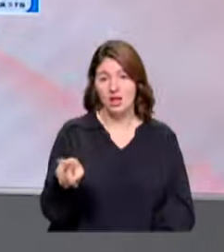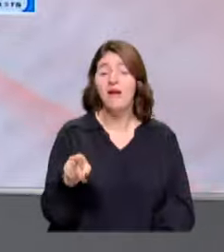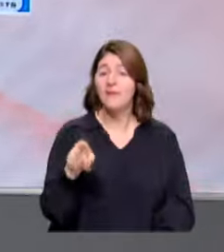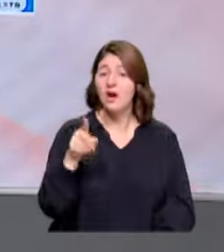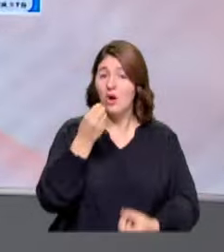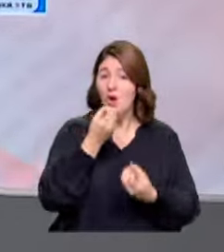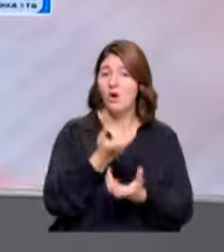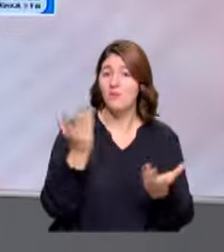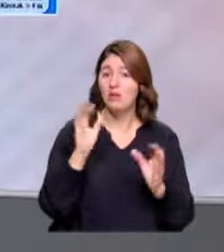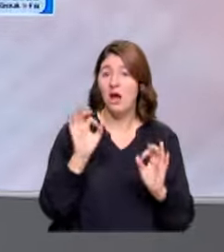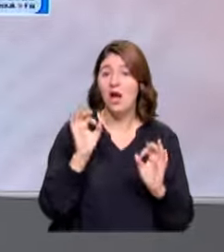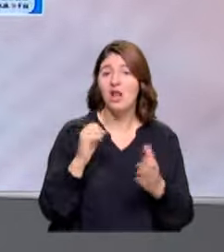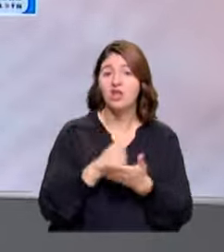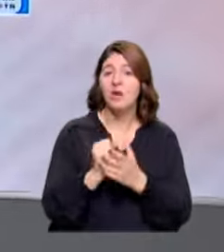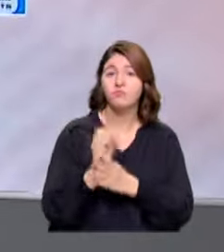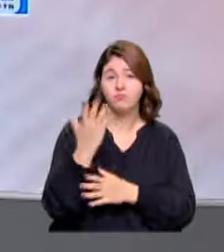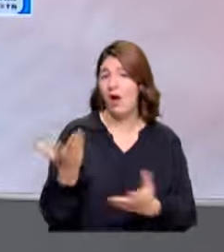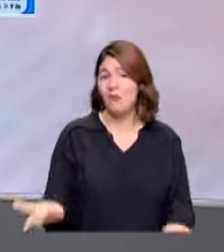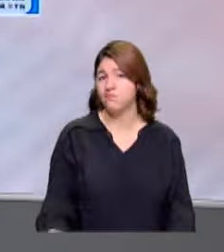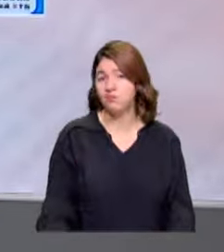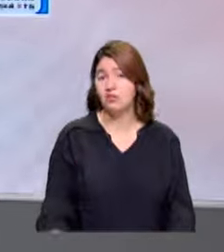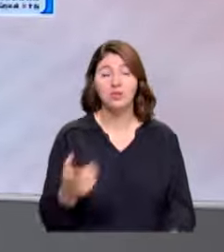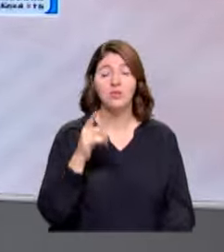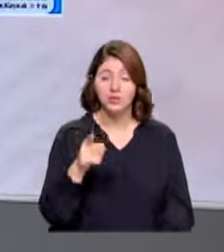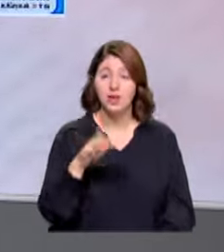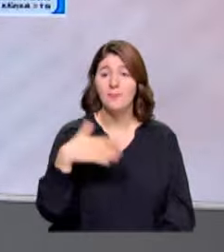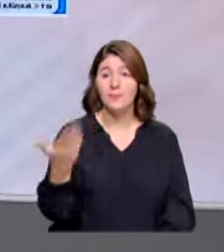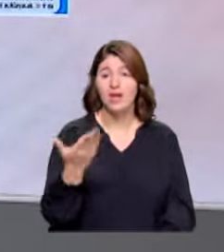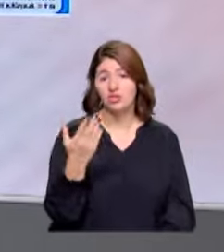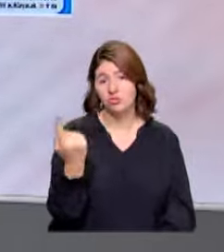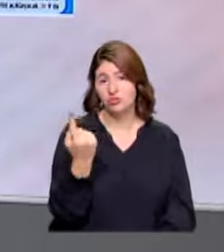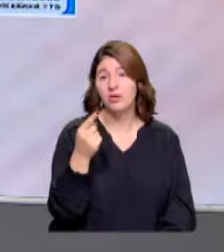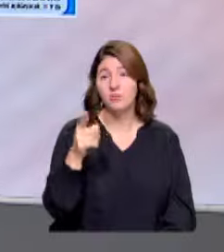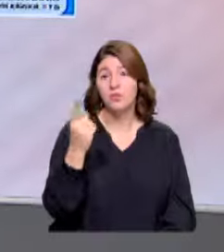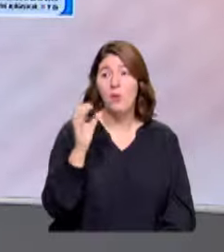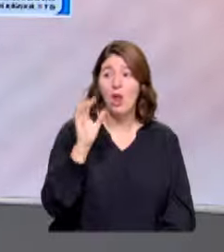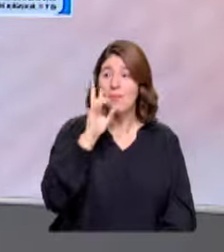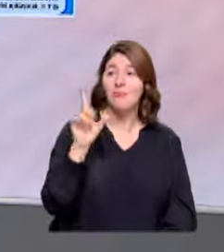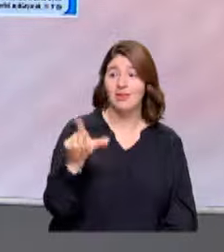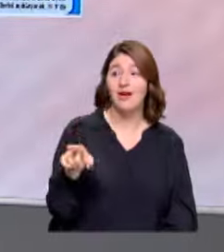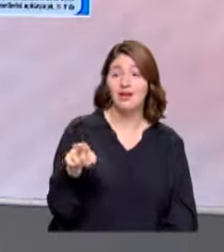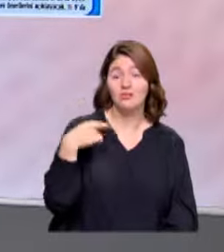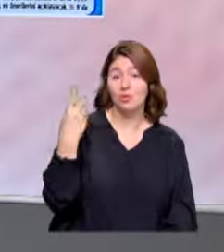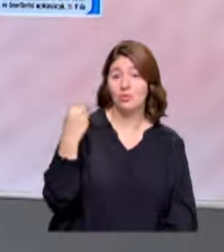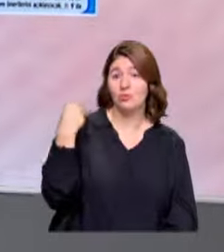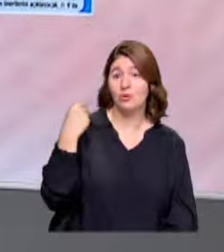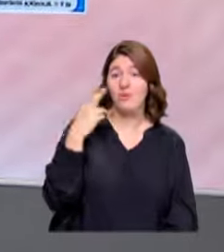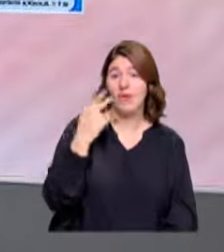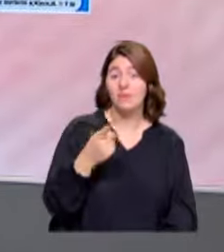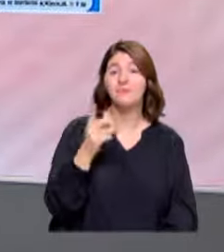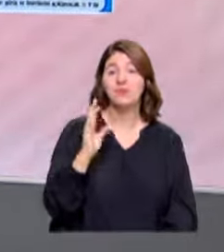o ormanlarımız hala yeşermedi. Bu da bir başka unsur, bir de bu pencereden bakmak gerektiğini düşünüyoruz